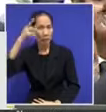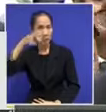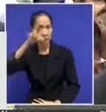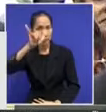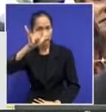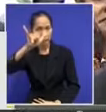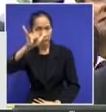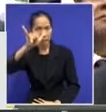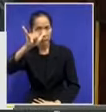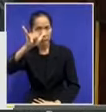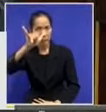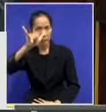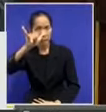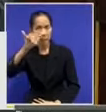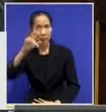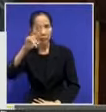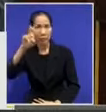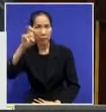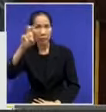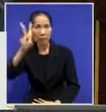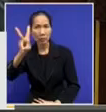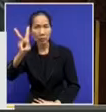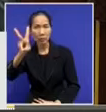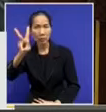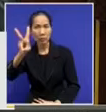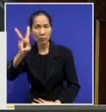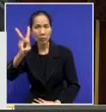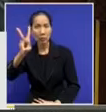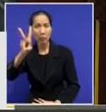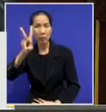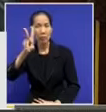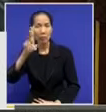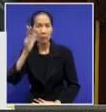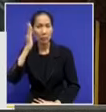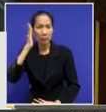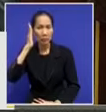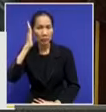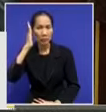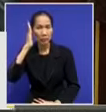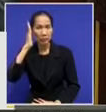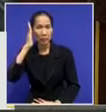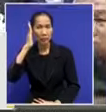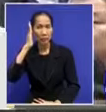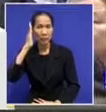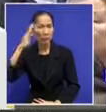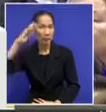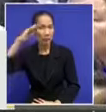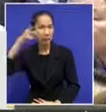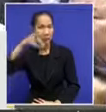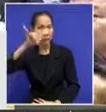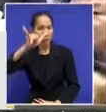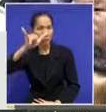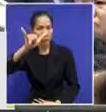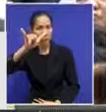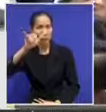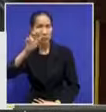จันทร์โอชาครับ 202พลอากาศเอกถาวรมณีพึก พลเอกประยุทธ์จันทร์โอชา